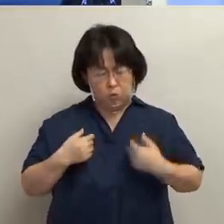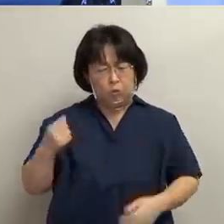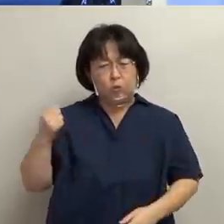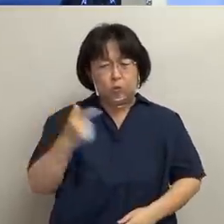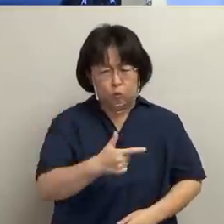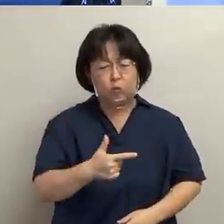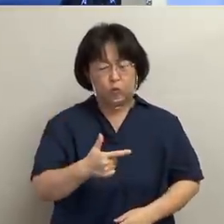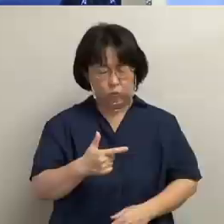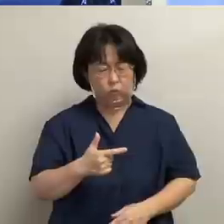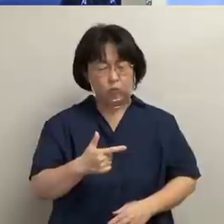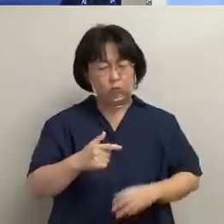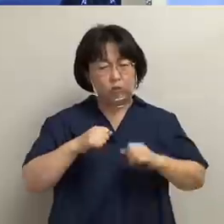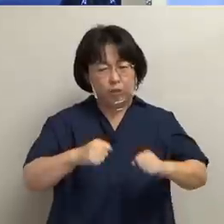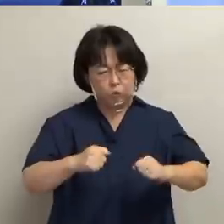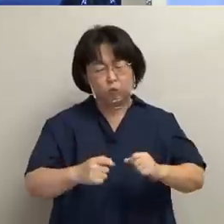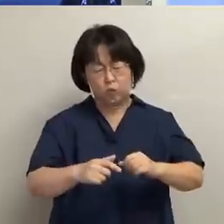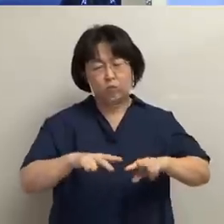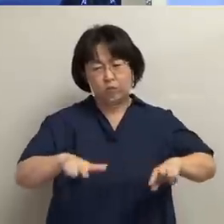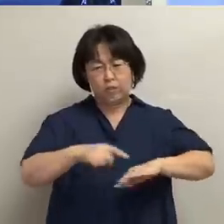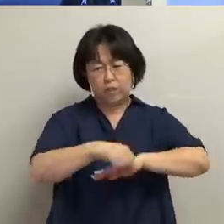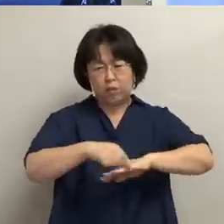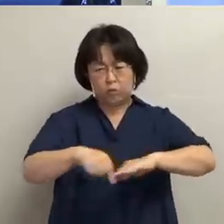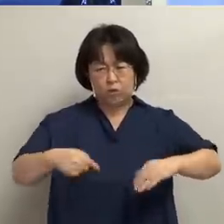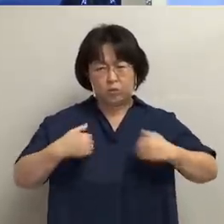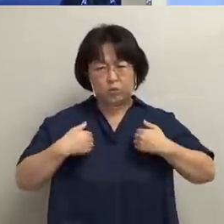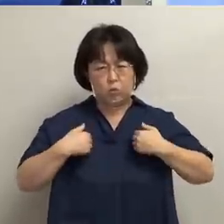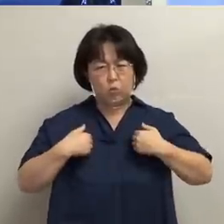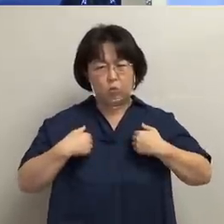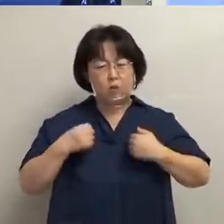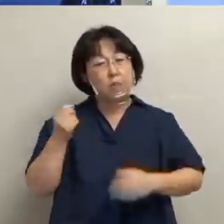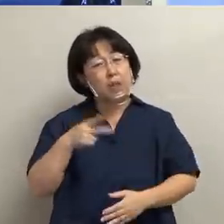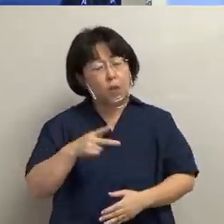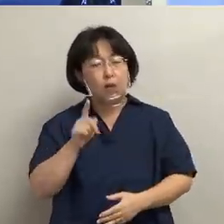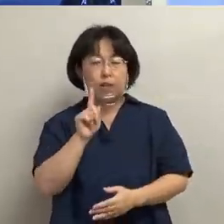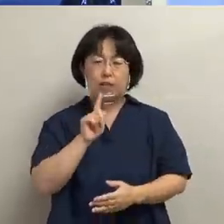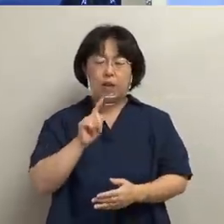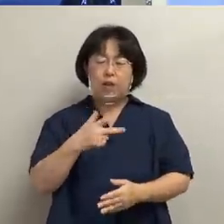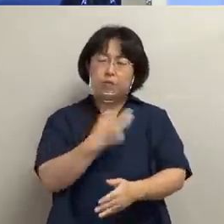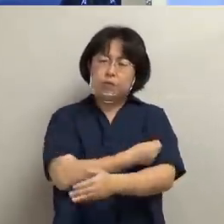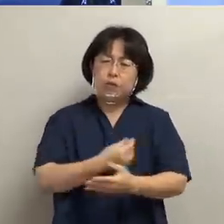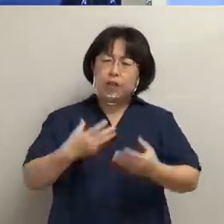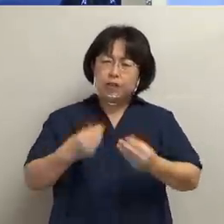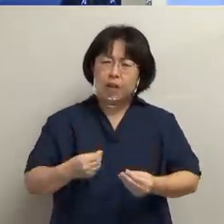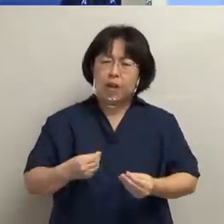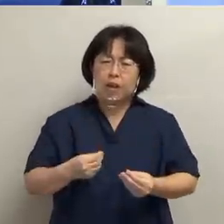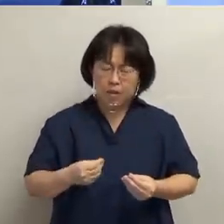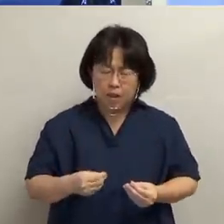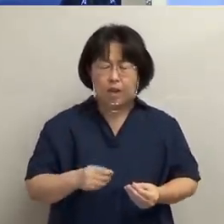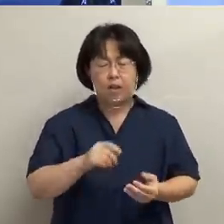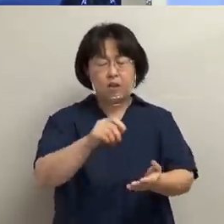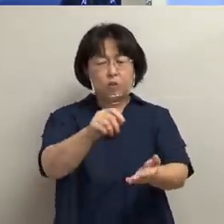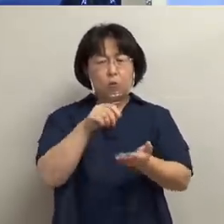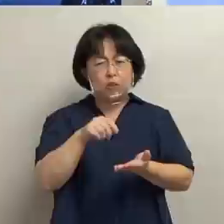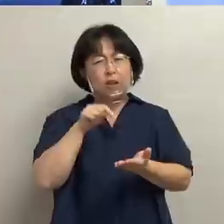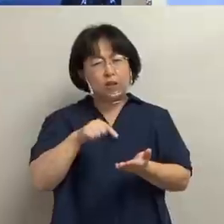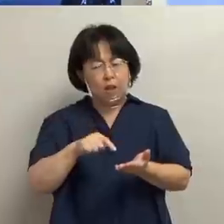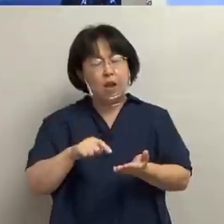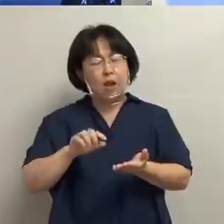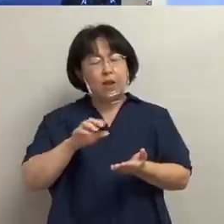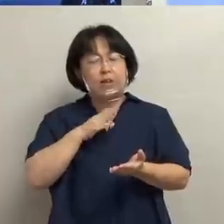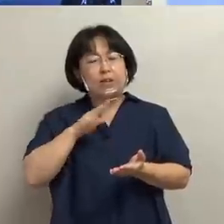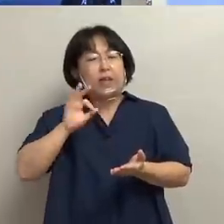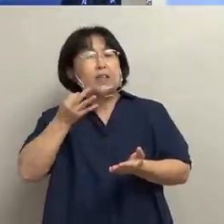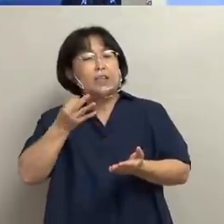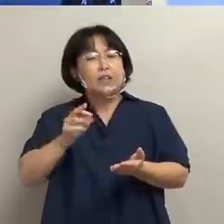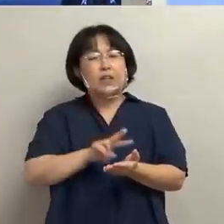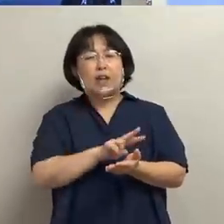政策じゃなければいけないこととかですねあるいは何か高得点みたいなものが簡単に現金に換金されるようなものじゃなければない